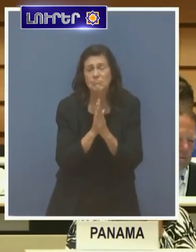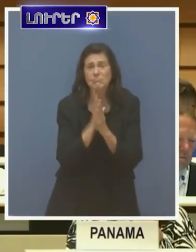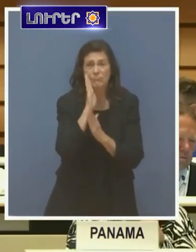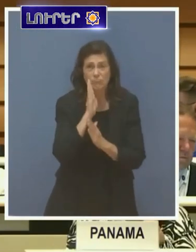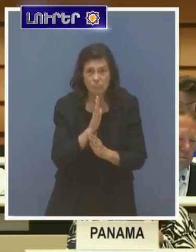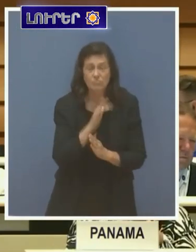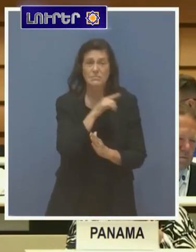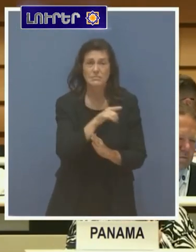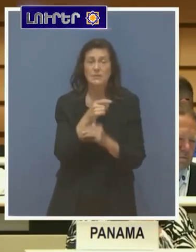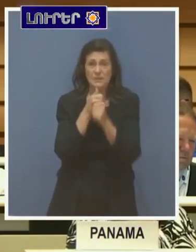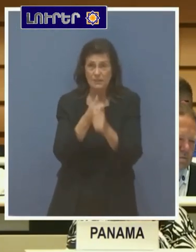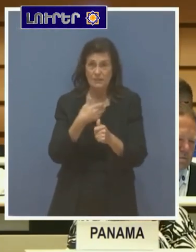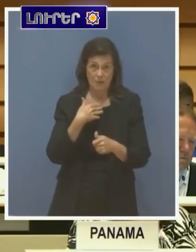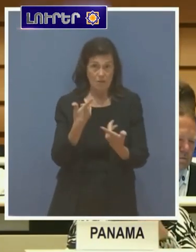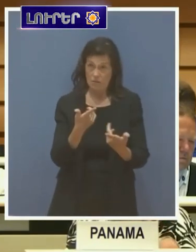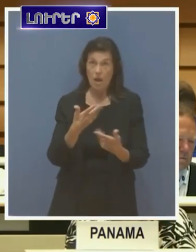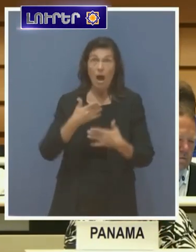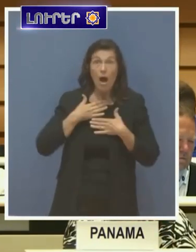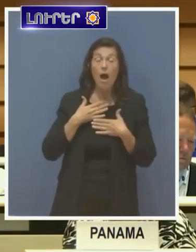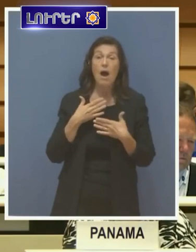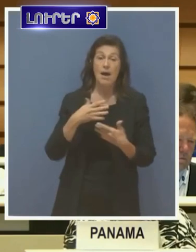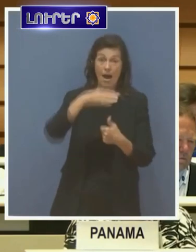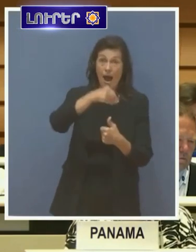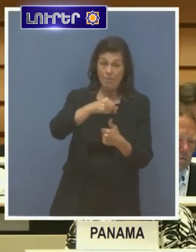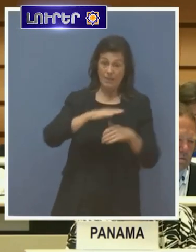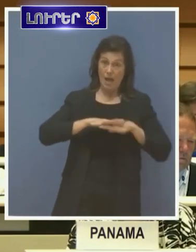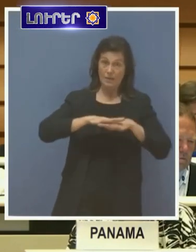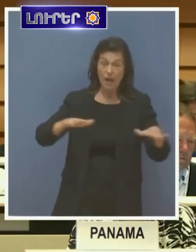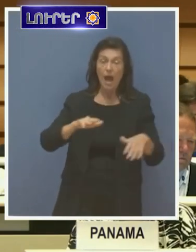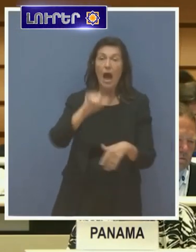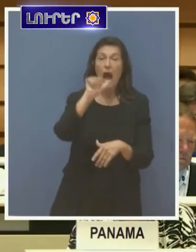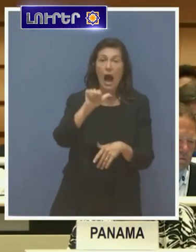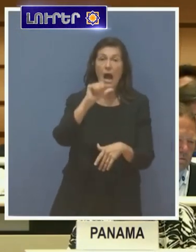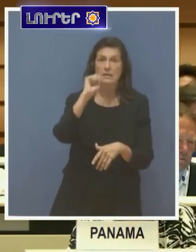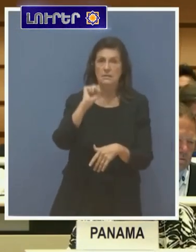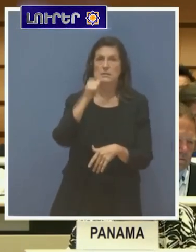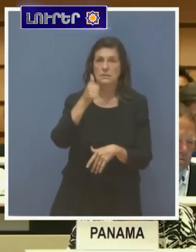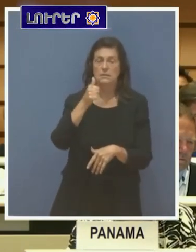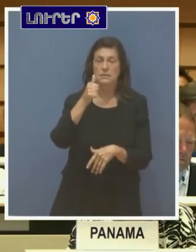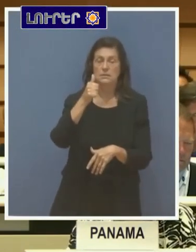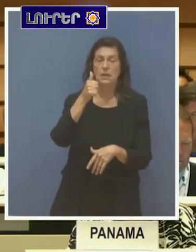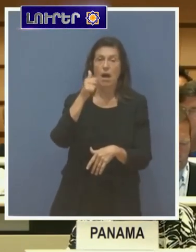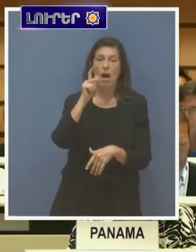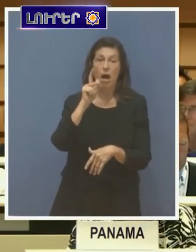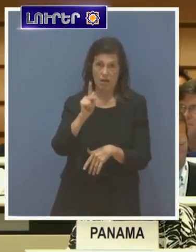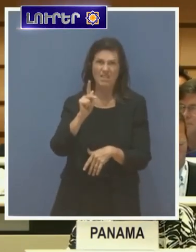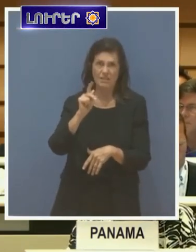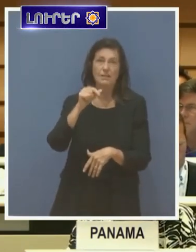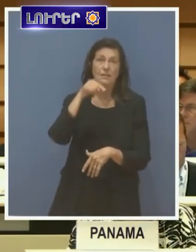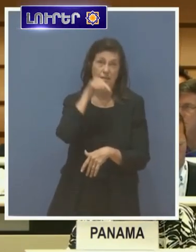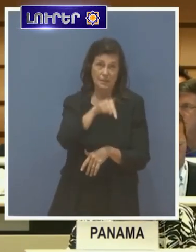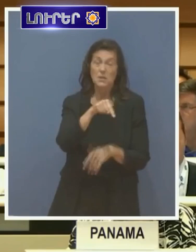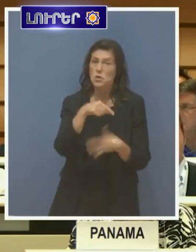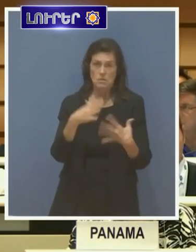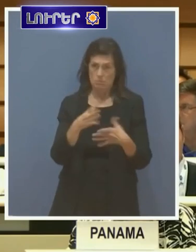համար։ Ուստի ես կառաջարկեմ, որ միավորված ազգերու կազմակերպությունը համագործակցելով բնիկ կառավարություններու եւ անոն ժողովուրդներու հետ